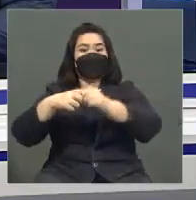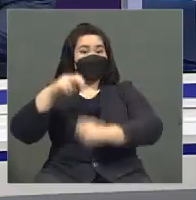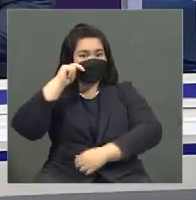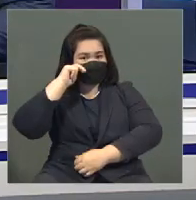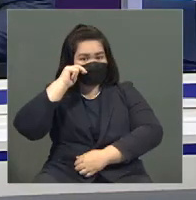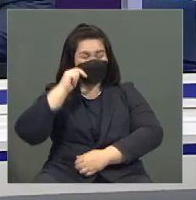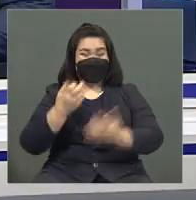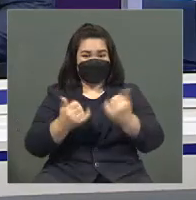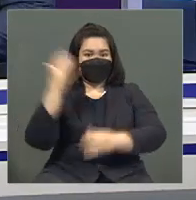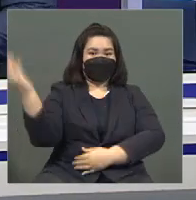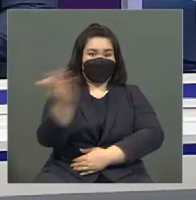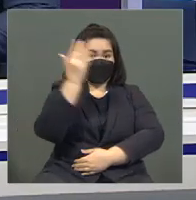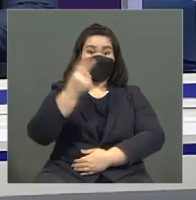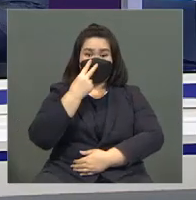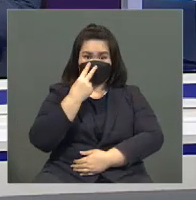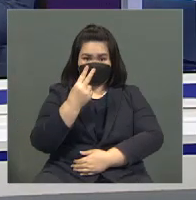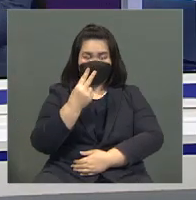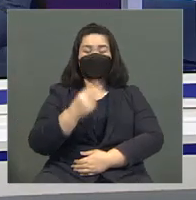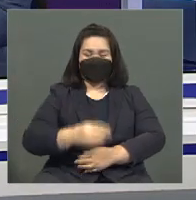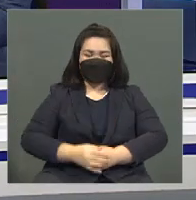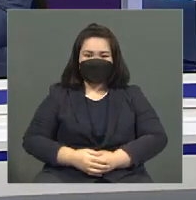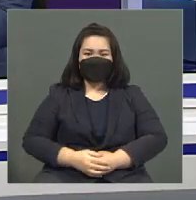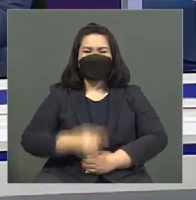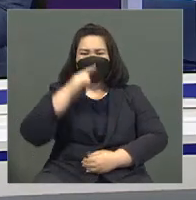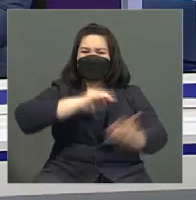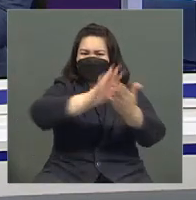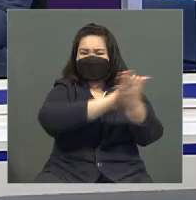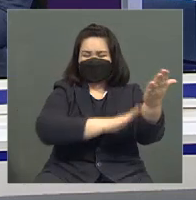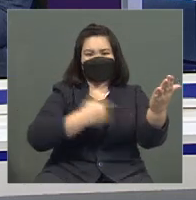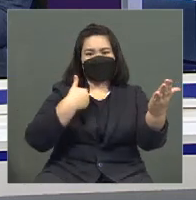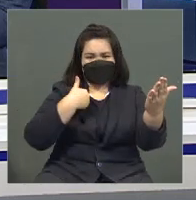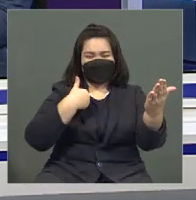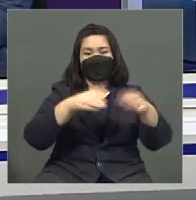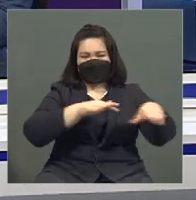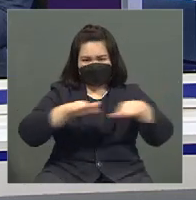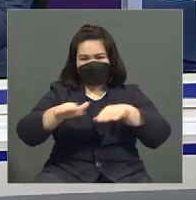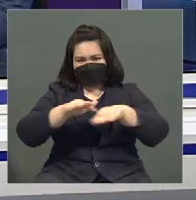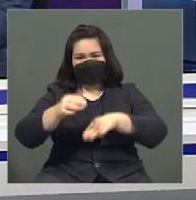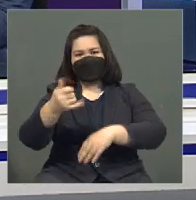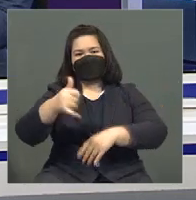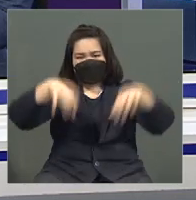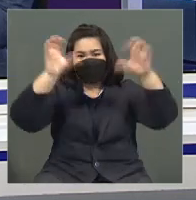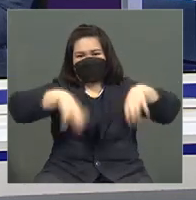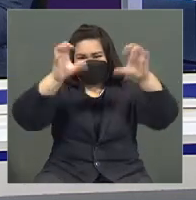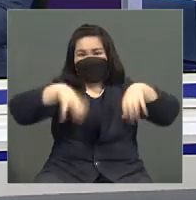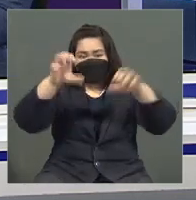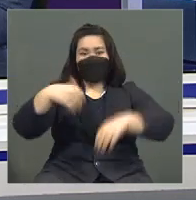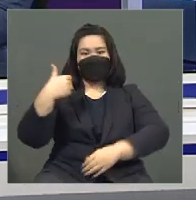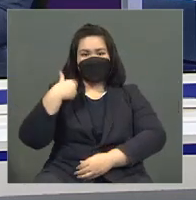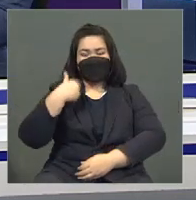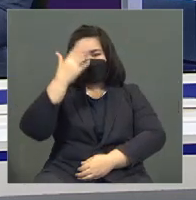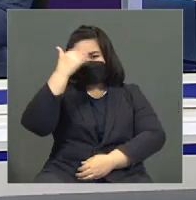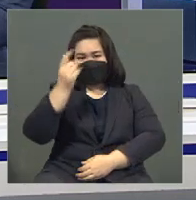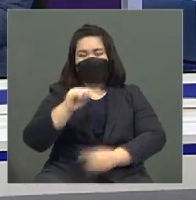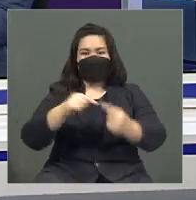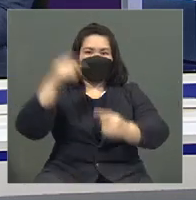อย่สภาพอากาศมาตรวจสอบกนสนิดหนึ่ตอนนี้บ้านเราอาจจะต้องมีการเตรีพร้มรมอฝนตกหนักอีกรอบเนื่นจากวอาจจะม